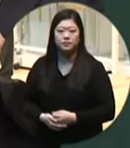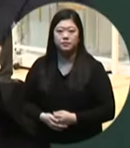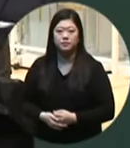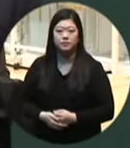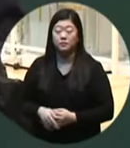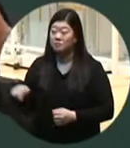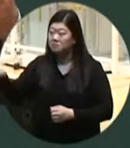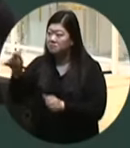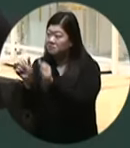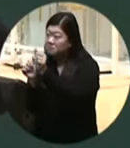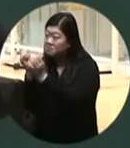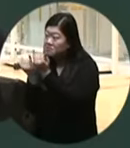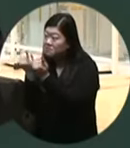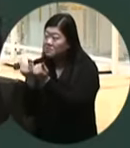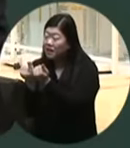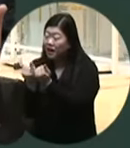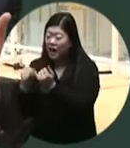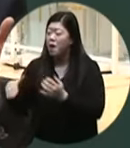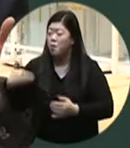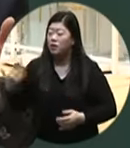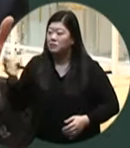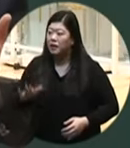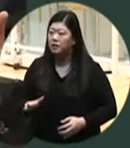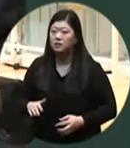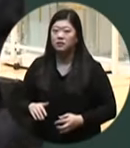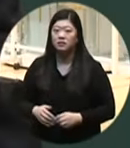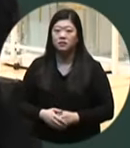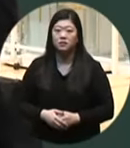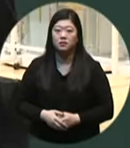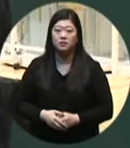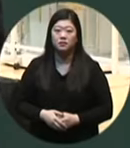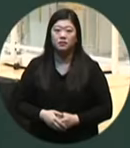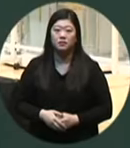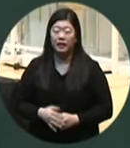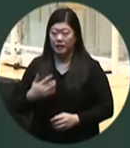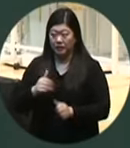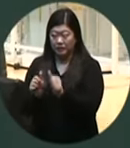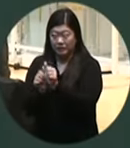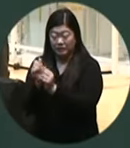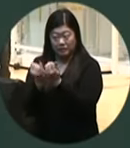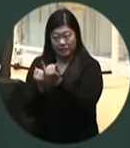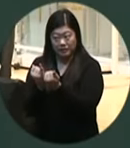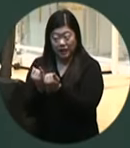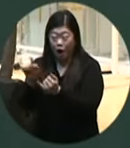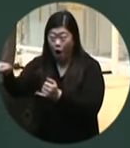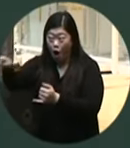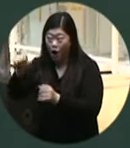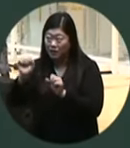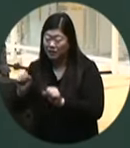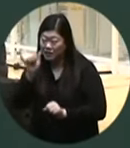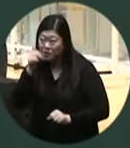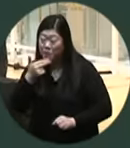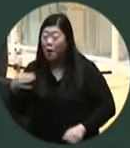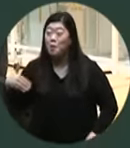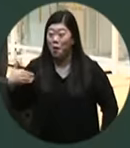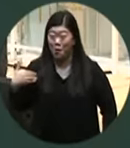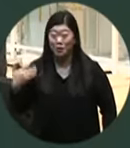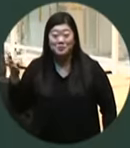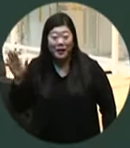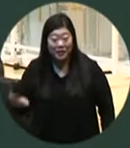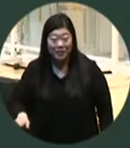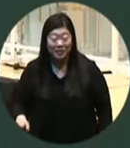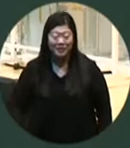계신지 모르겠지만 내가 물었다. 이게 뭐 잘못입니까? 물어보더래. Maybe there's anybody who is a homosexual here. One person even asked me, is there anything wrong with